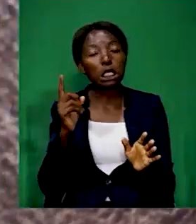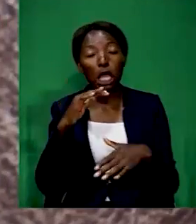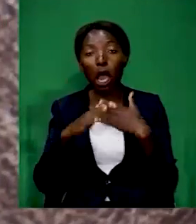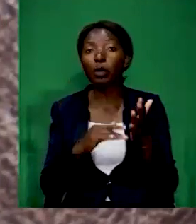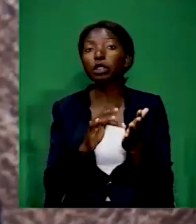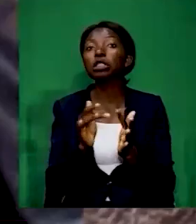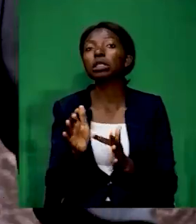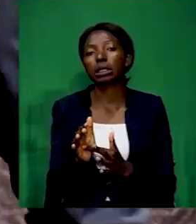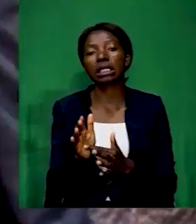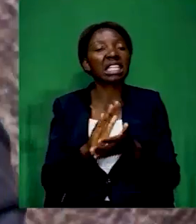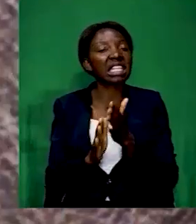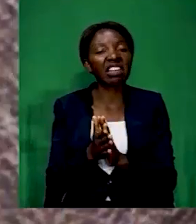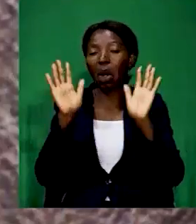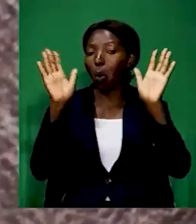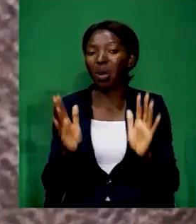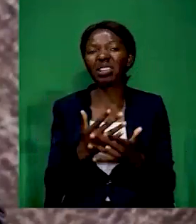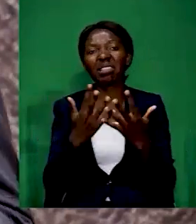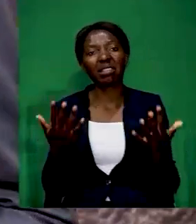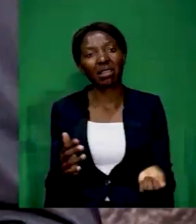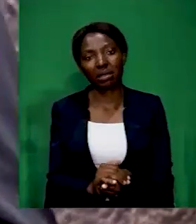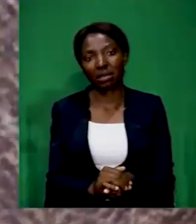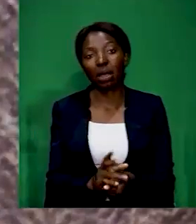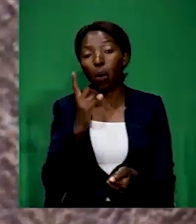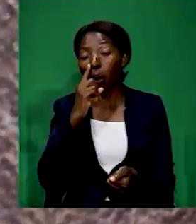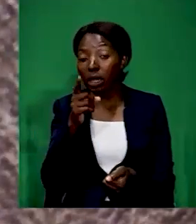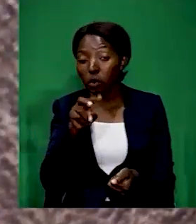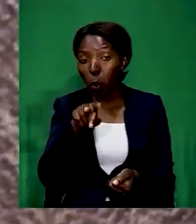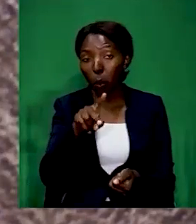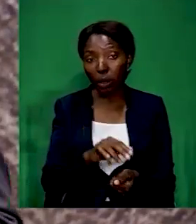Jesu saka vachifamba kudaro